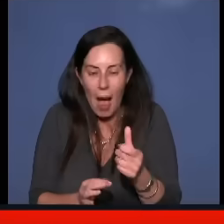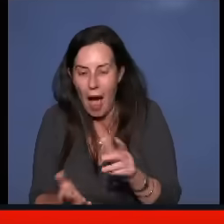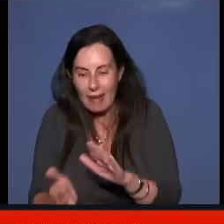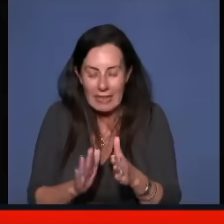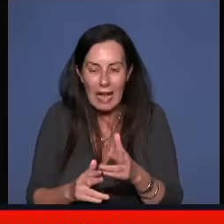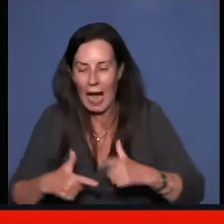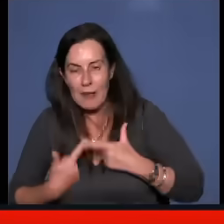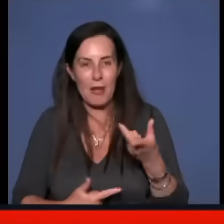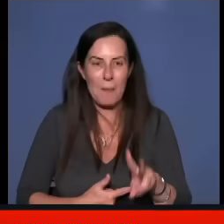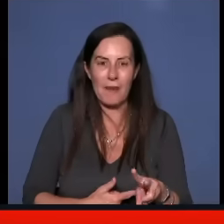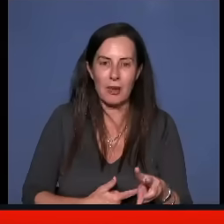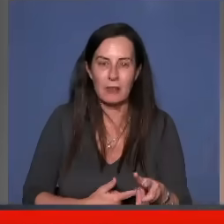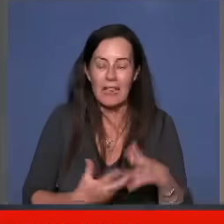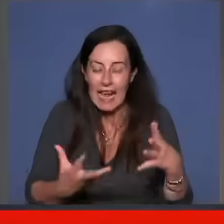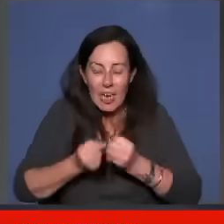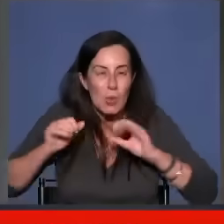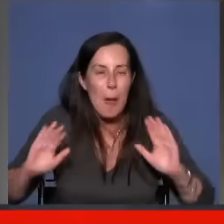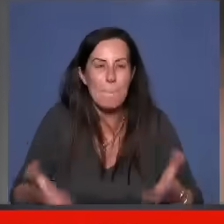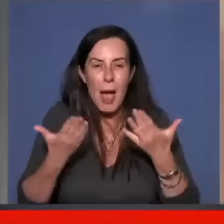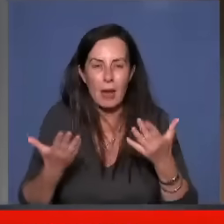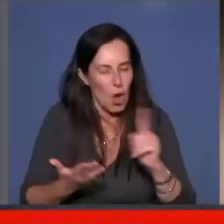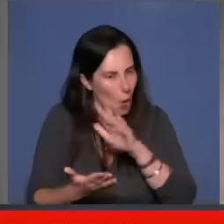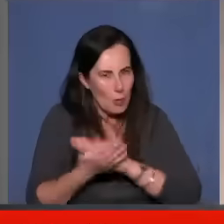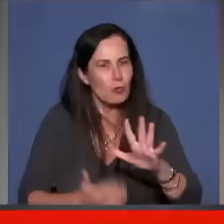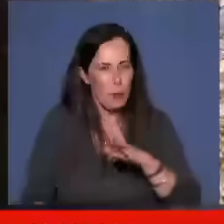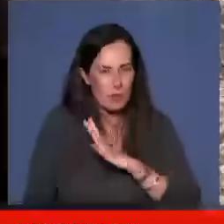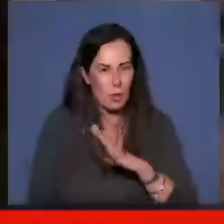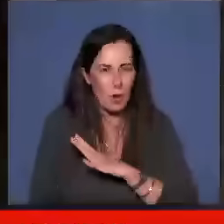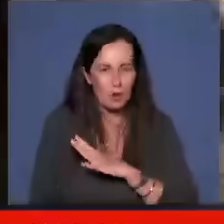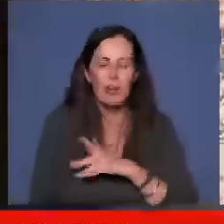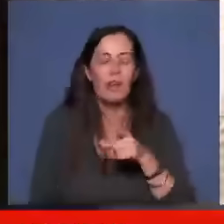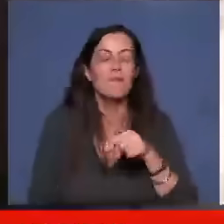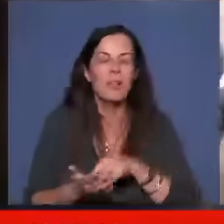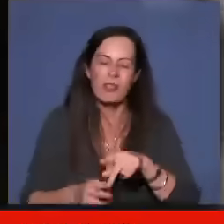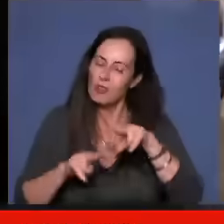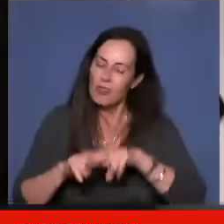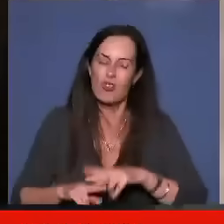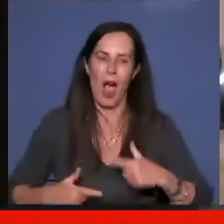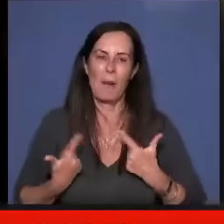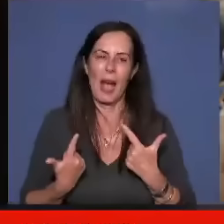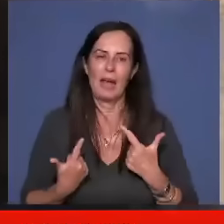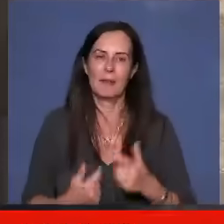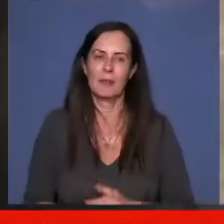המוות. וחילוץ מהיר, מורכב ומסוכן, השאיר אותו בצד של החיים.